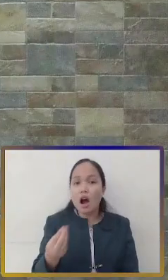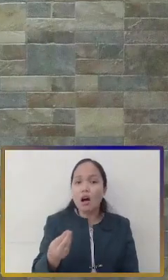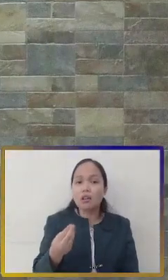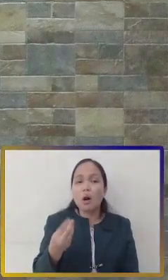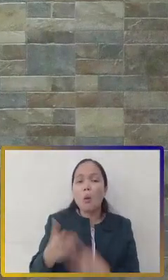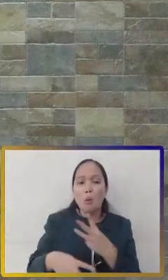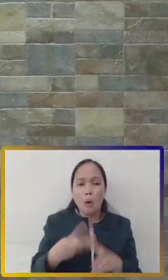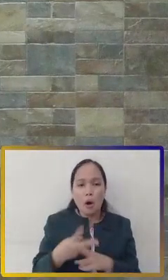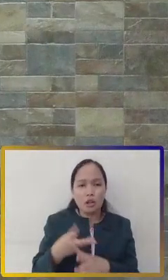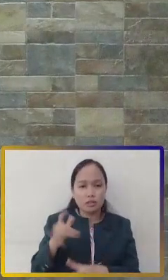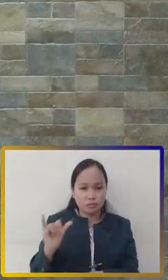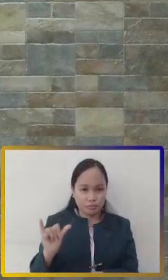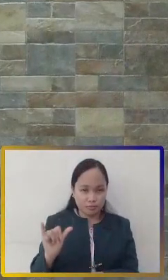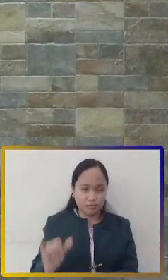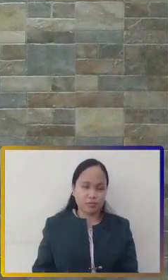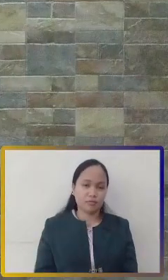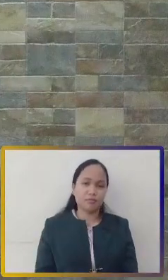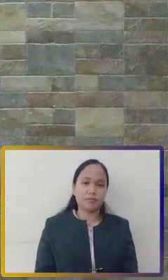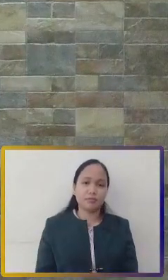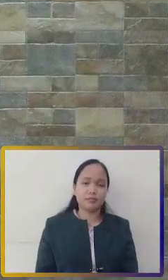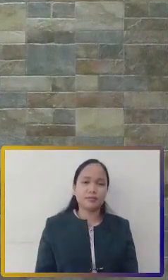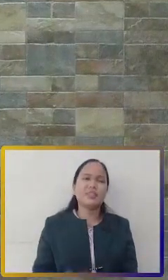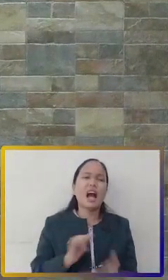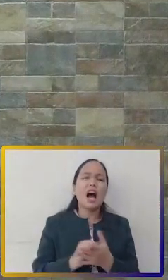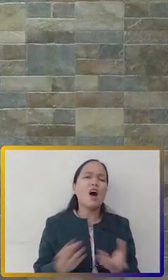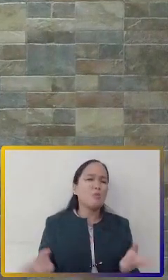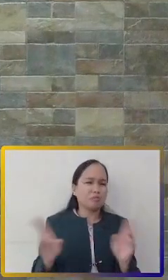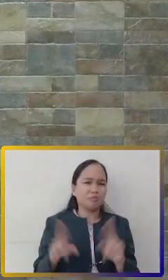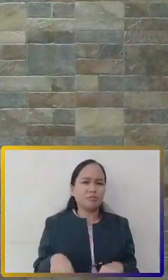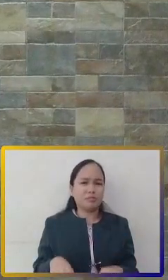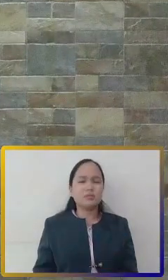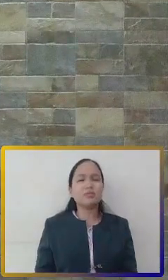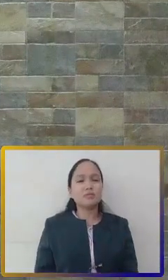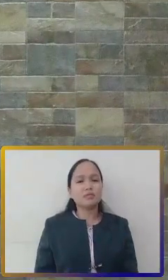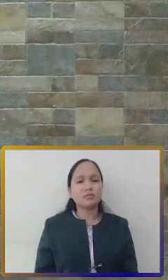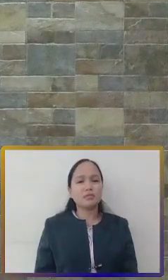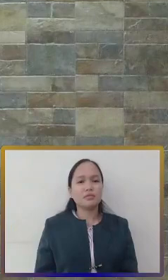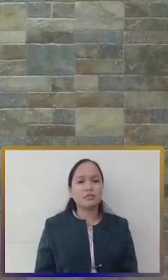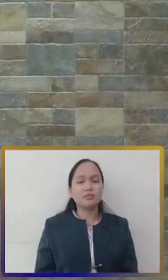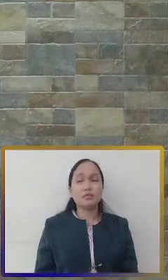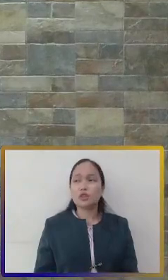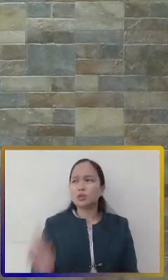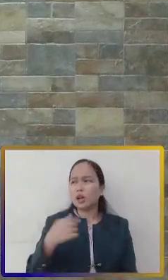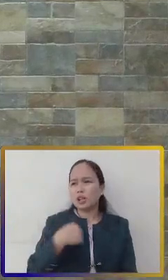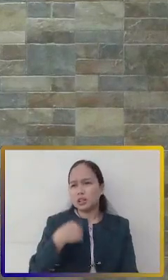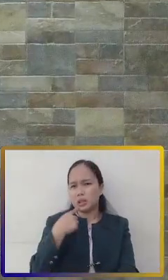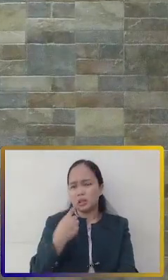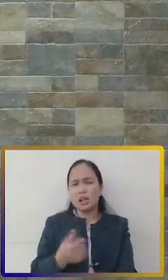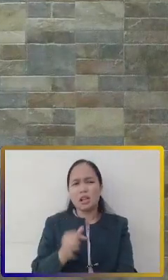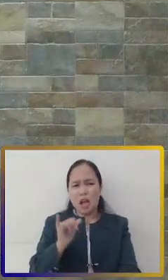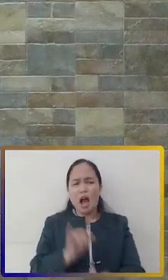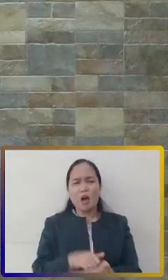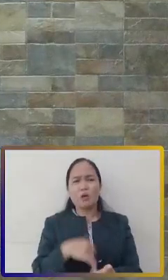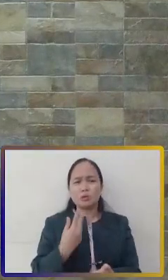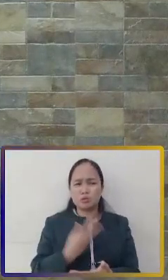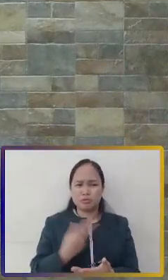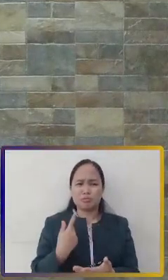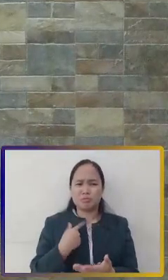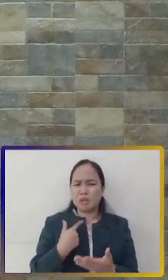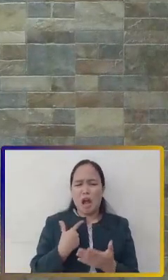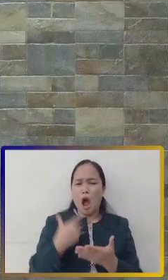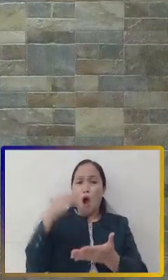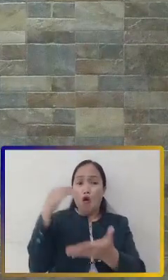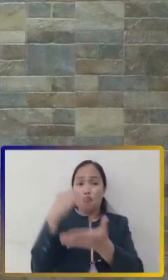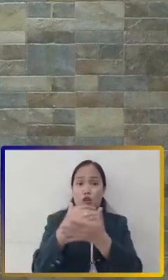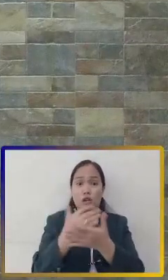carnally. You see, ganyan po nangyayari, mga kapatid. You see, sabi ko nga po, ito yung iniiwasan natin mangyari.